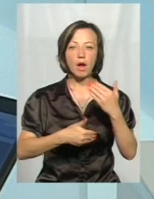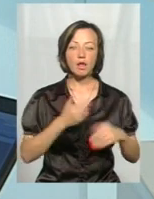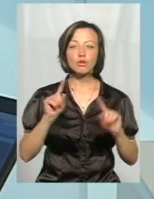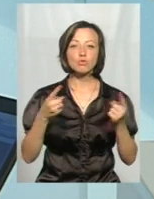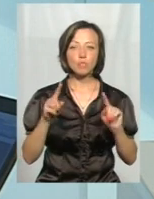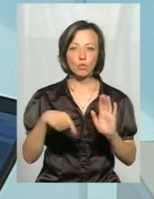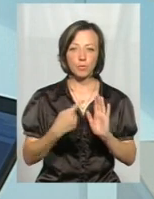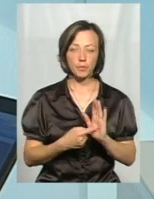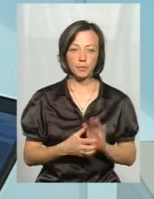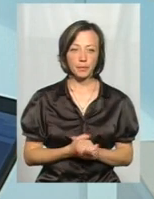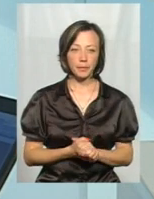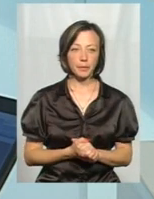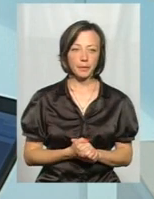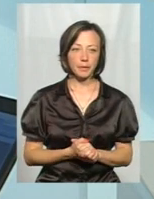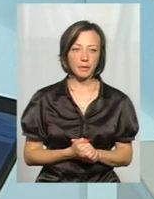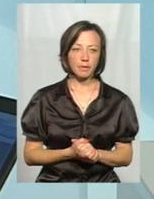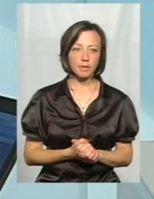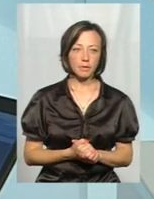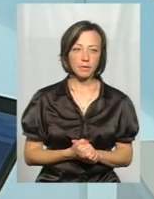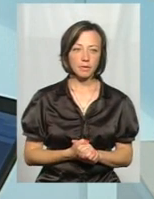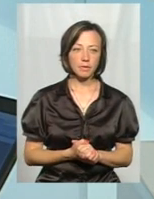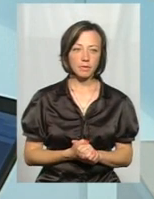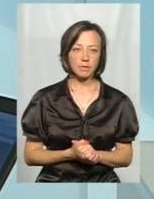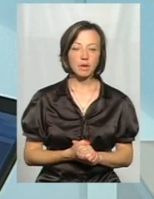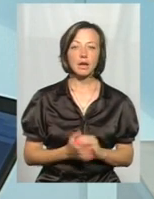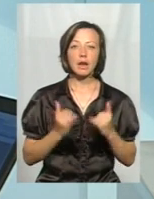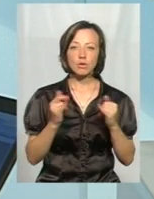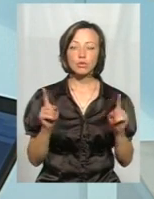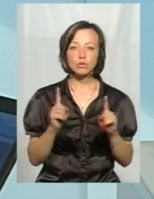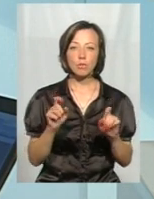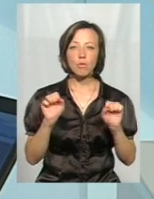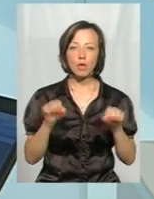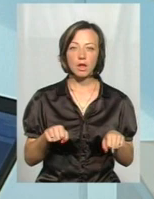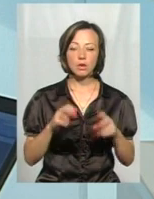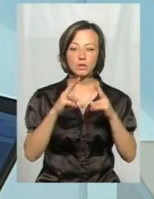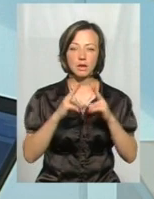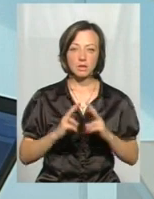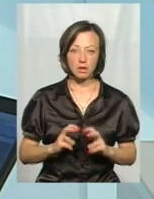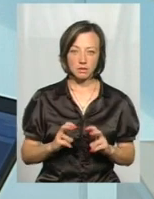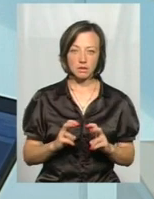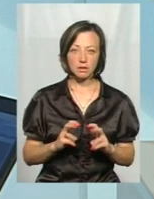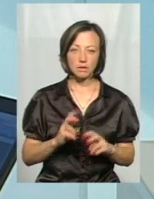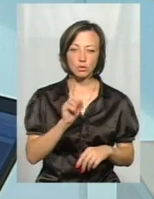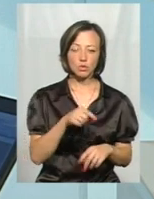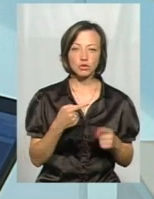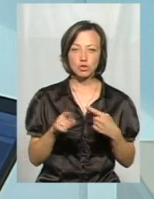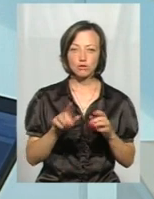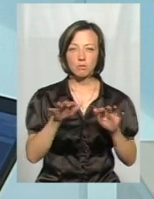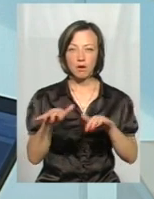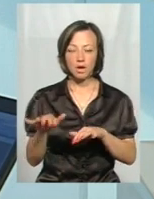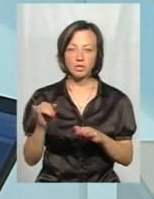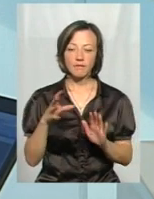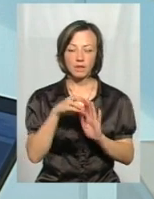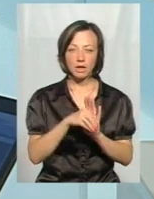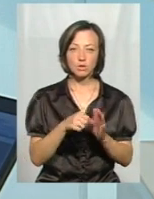Ну, вернусь до того, з того, що я почав. Для того, щоб ми могли розглядати той чи інший пляж і